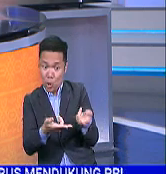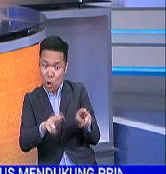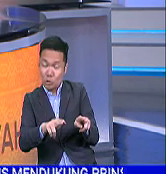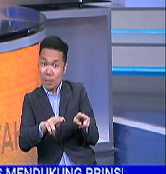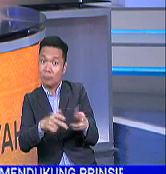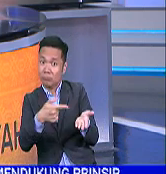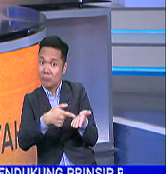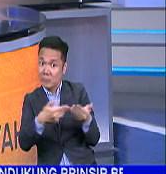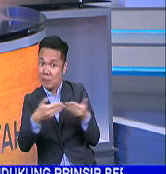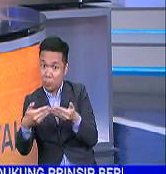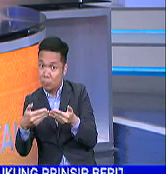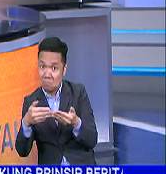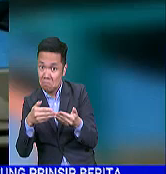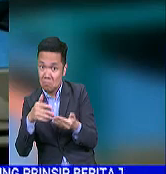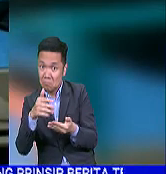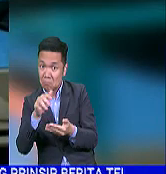kontrak barunya.